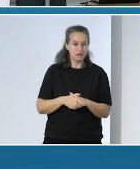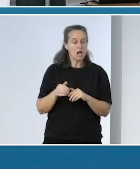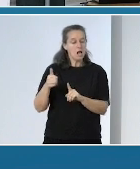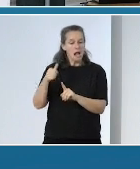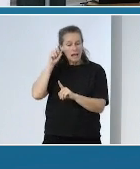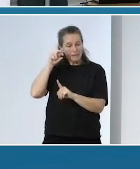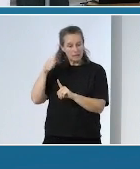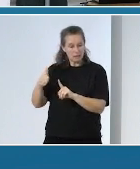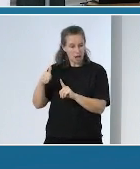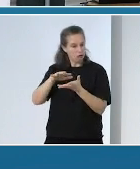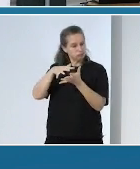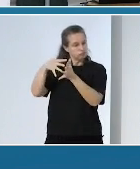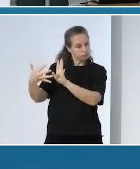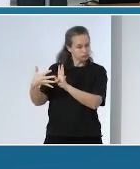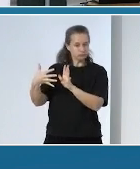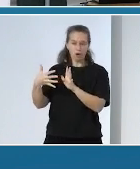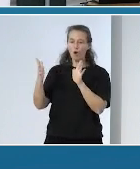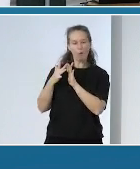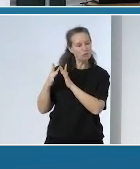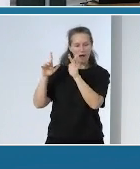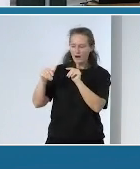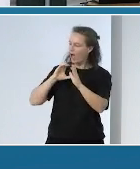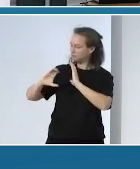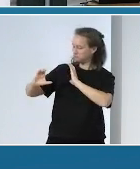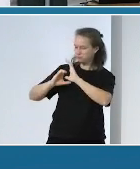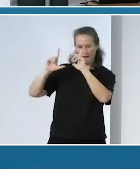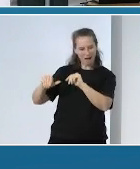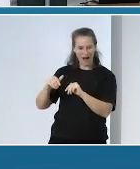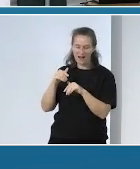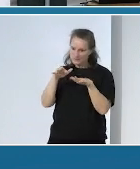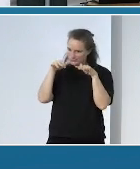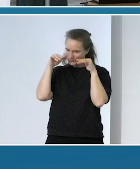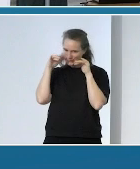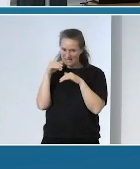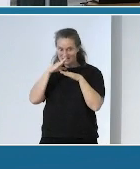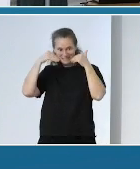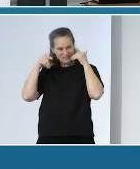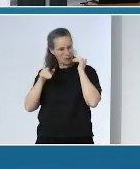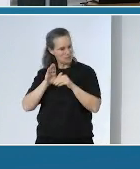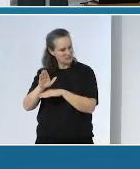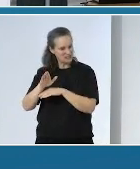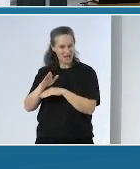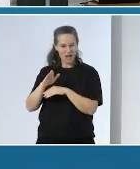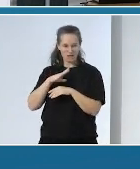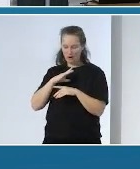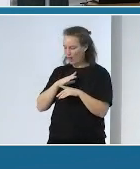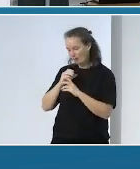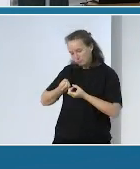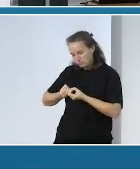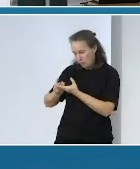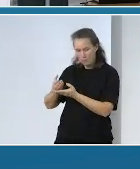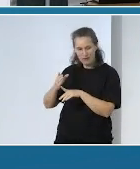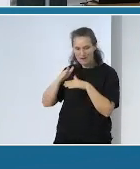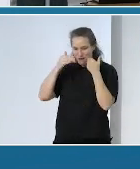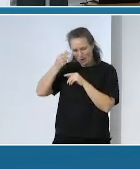Émilie, elle continue son évolution, elle est bien dans le contact, dans la com, elle est charmeuse, souriante, elle comprend bien les intentions, elle a